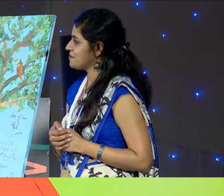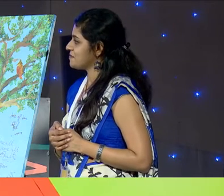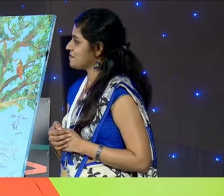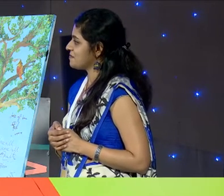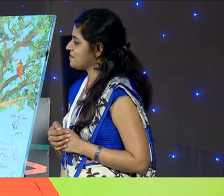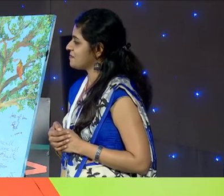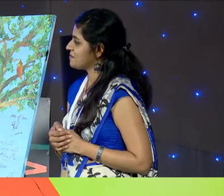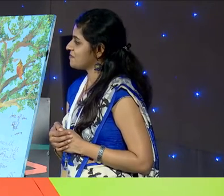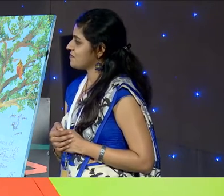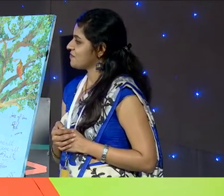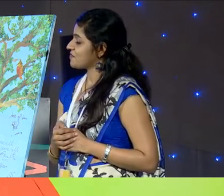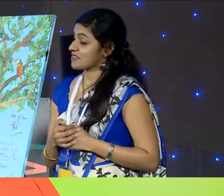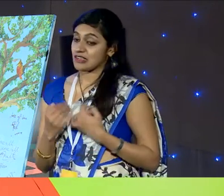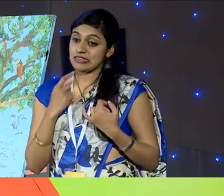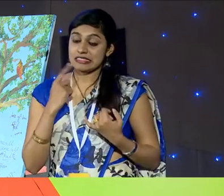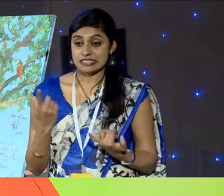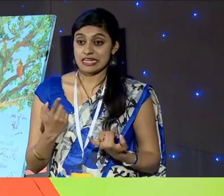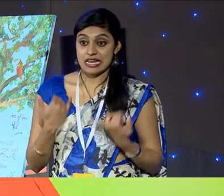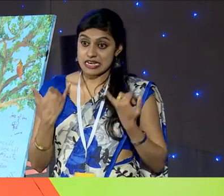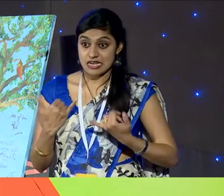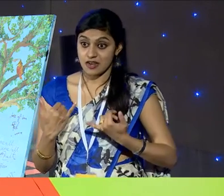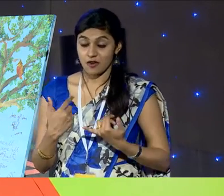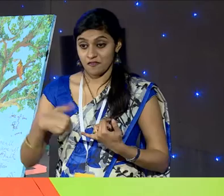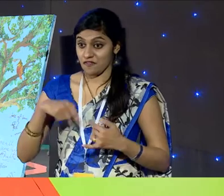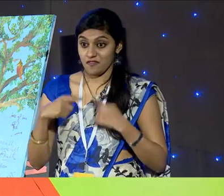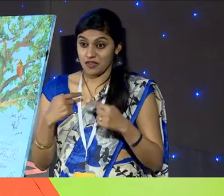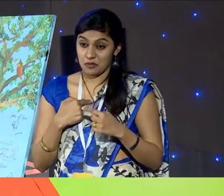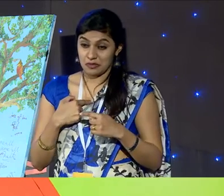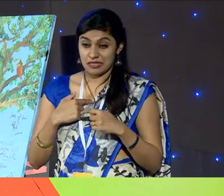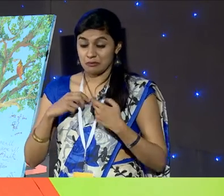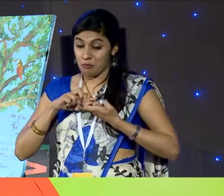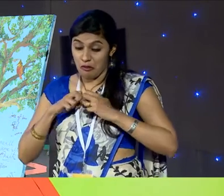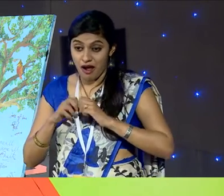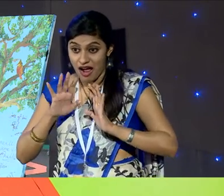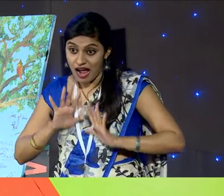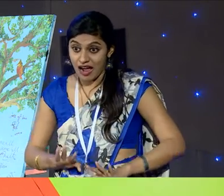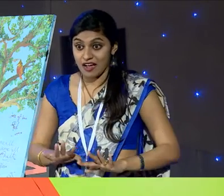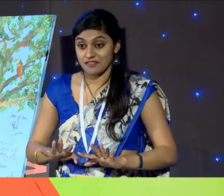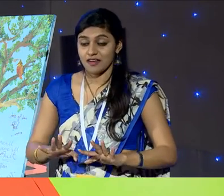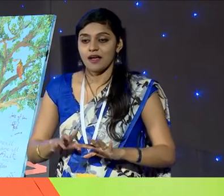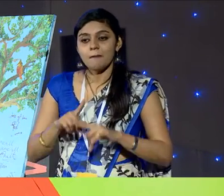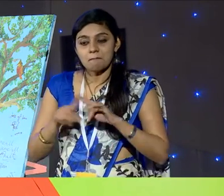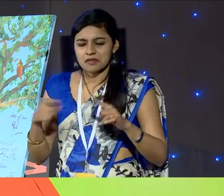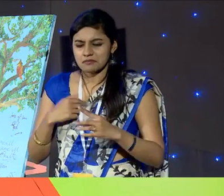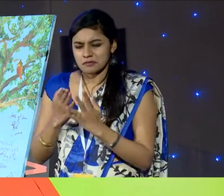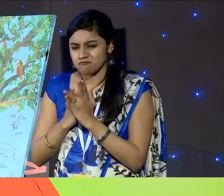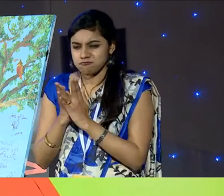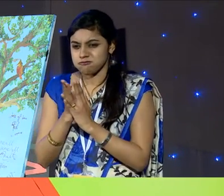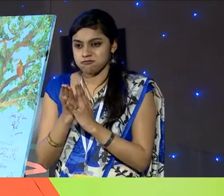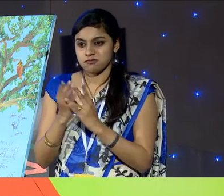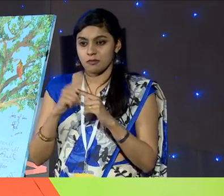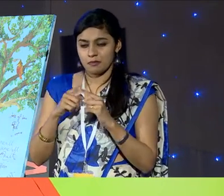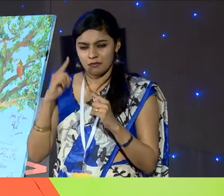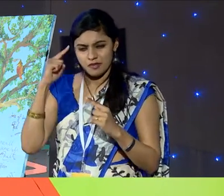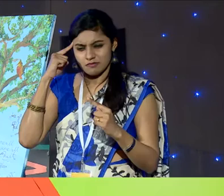शुरुआत वहां से होती हैं जब हम अपनी शरीर की तकलीफों को अपने मन पे, अपने दिमाग पे ले लेते हैं। कवि मन क्या